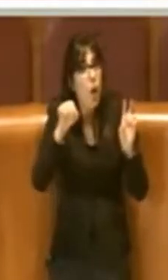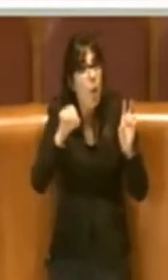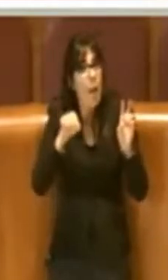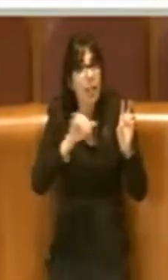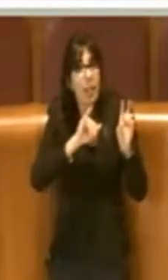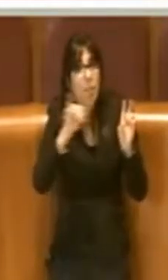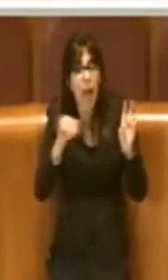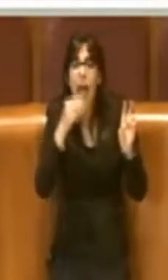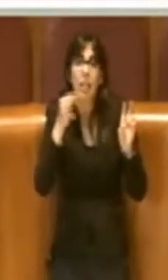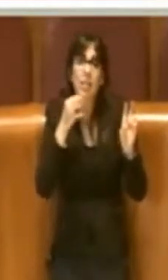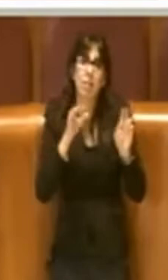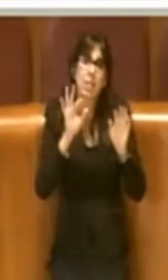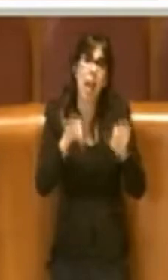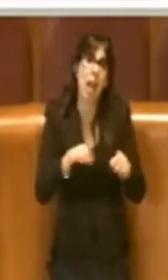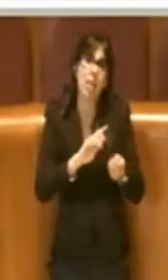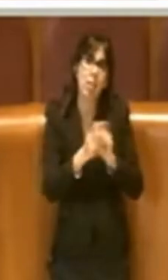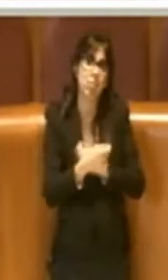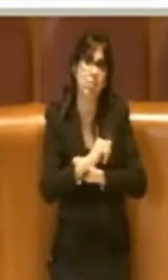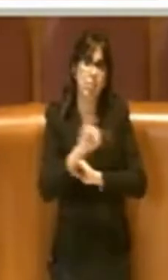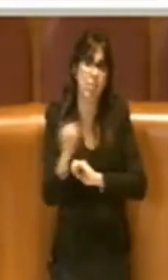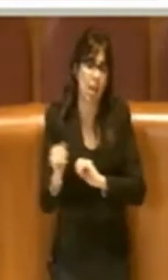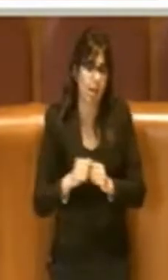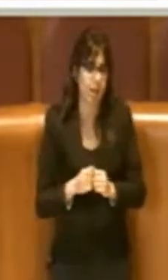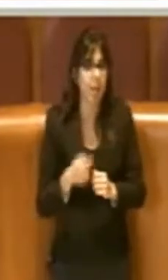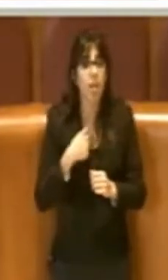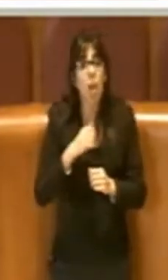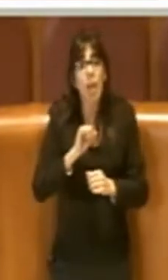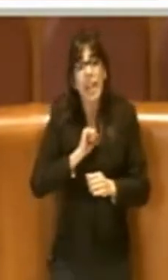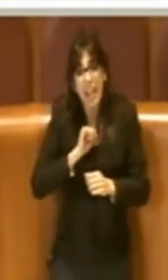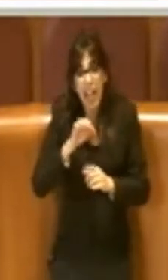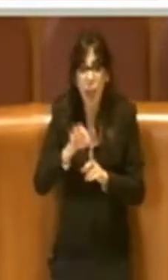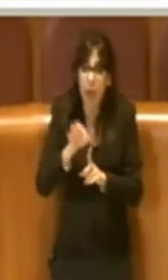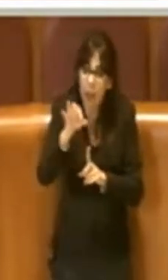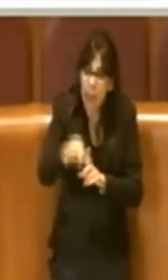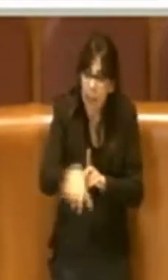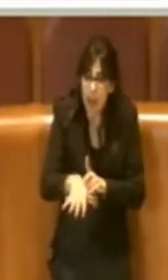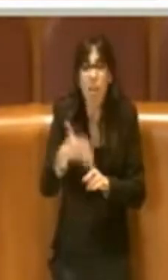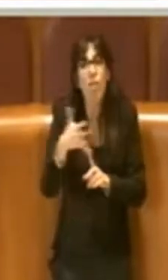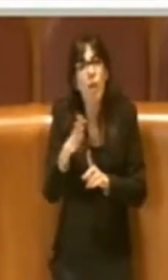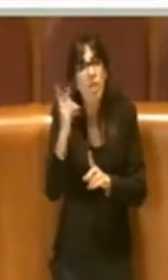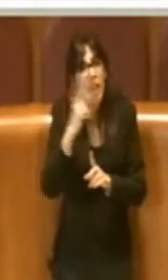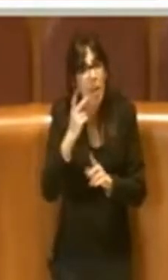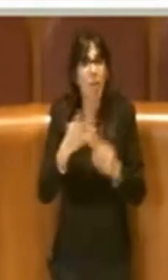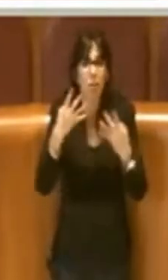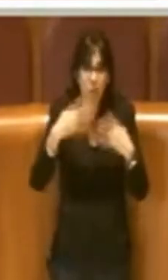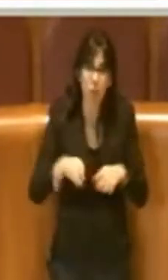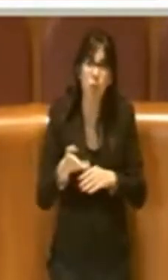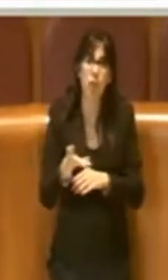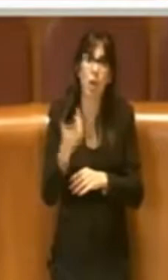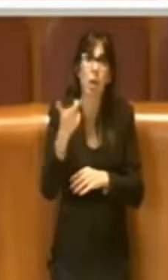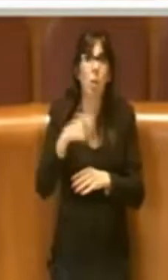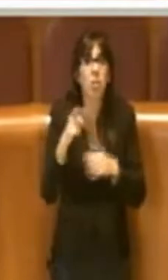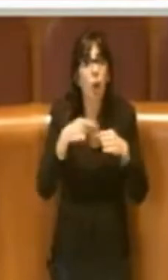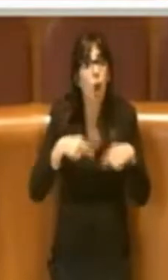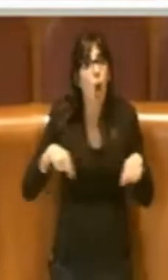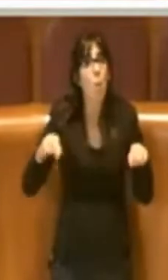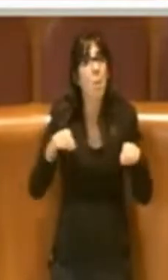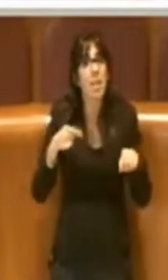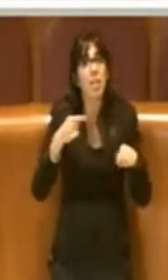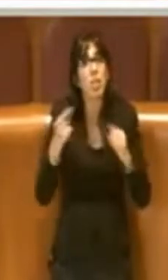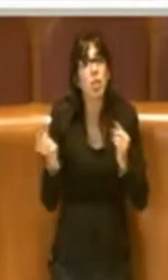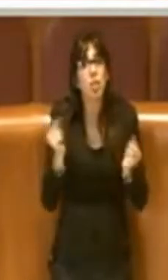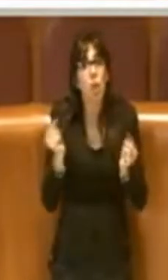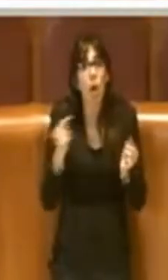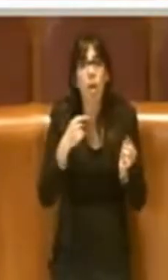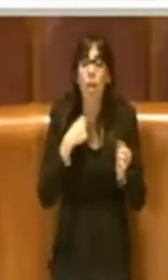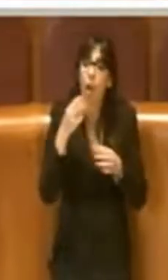questo seme forse troverà terreno fertile, perché a valle di questa commissione ho parlato apertamente con i